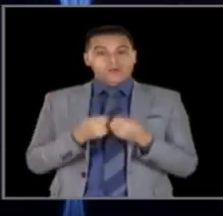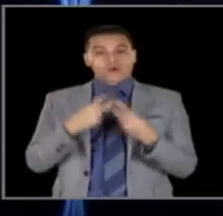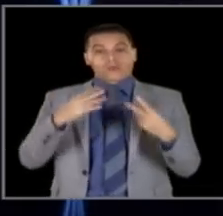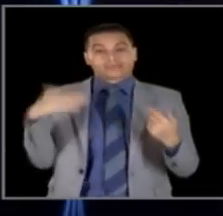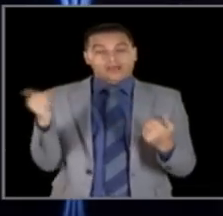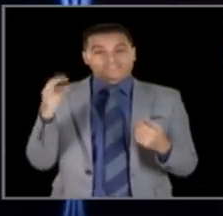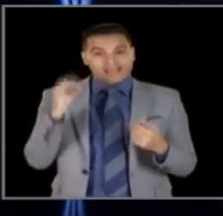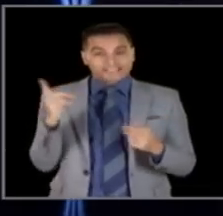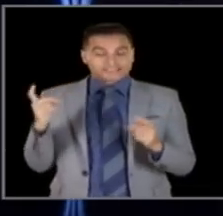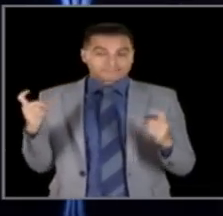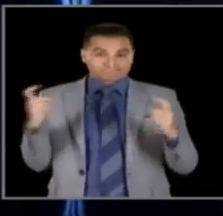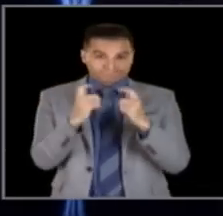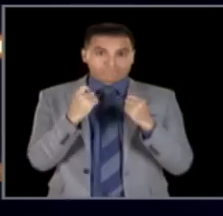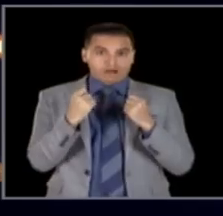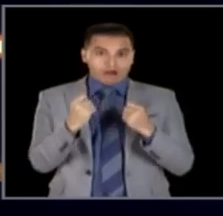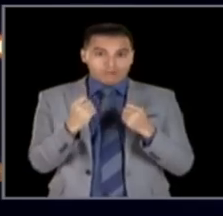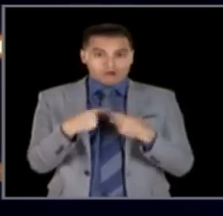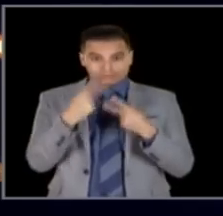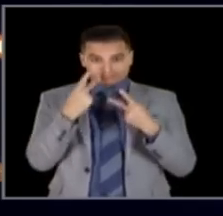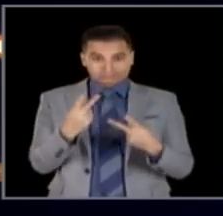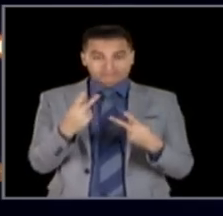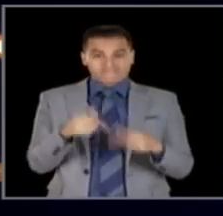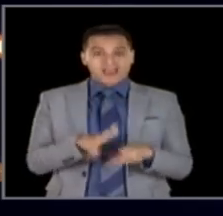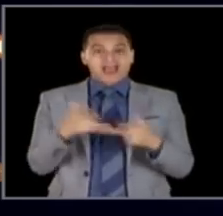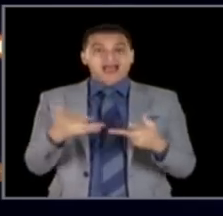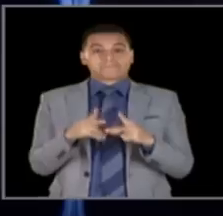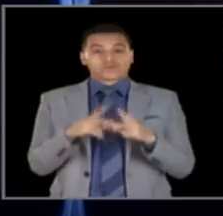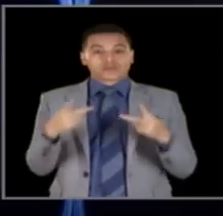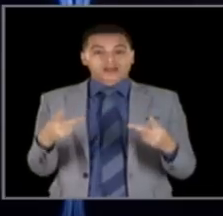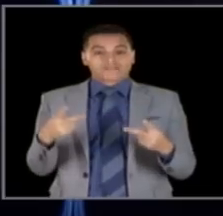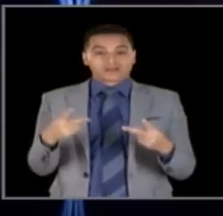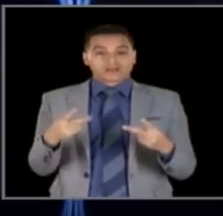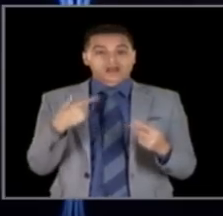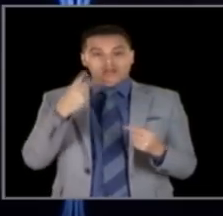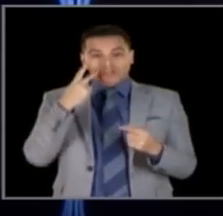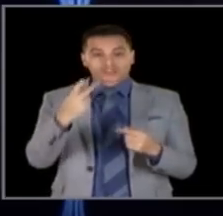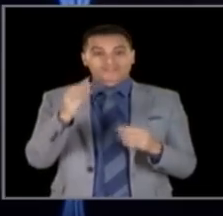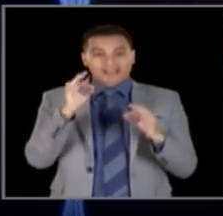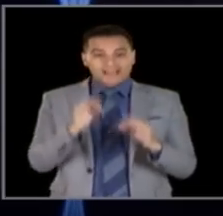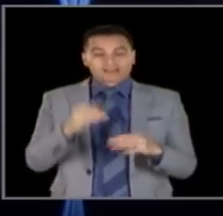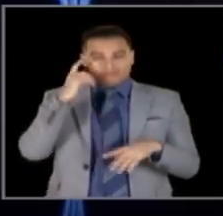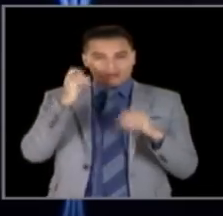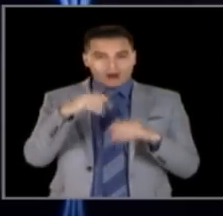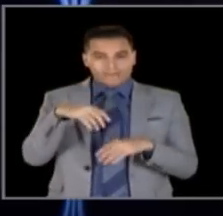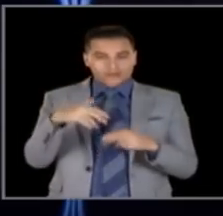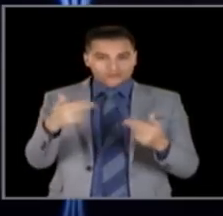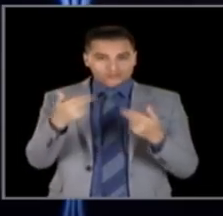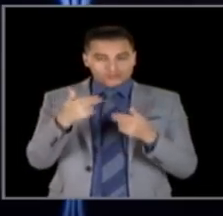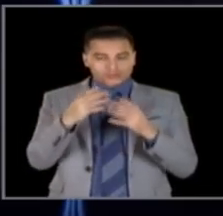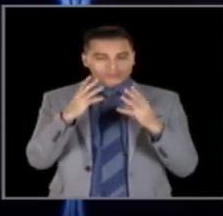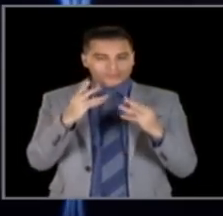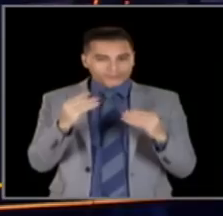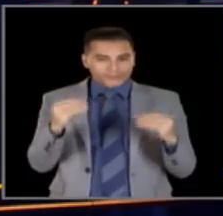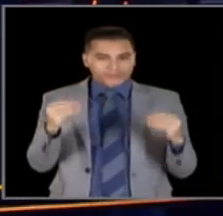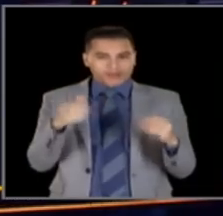البطولة بنسبة كبيرة جدا. في أي حاجة مختلفة يا شيرين؟ أكيد يعني رهبة الاستوديو ورهبة البرنامج